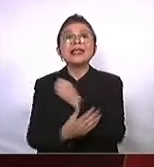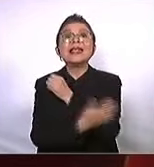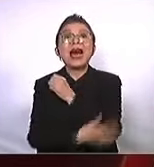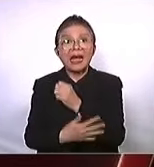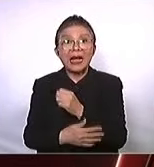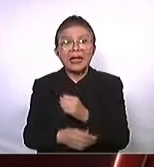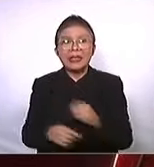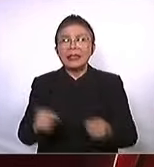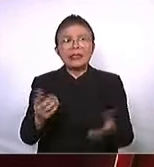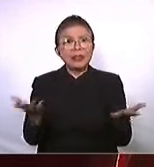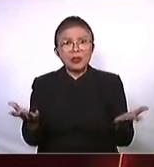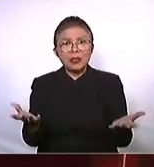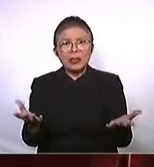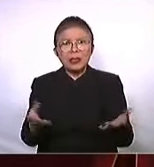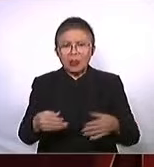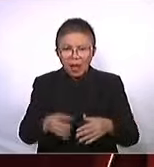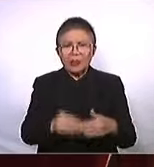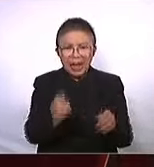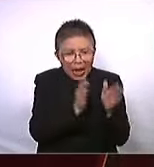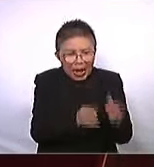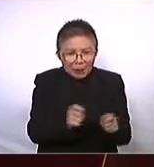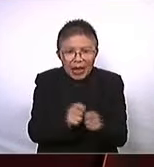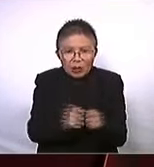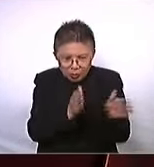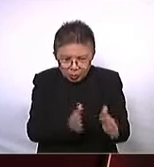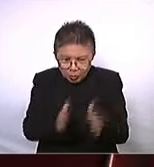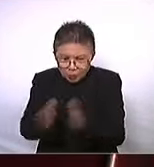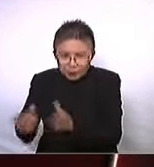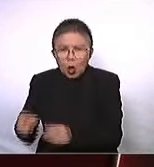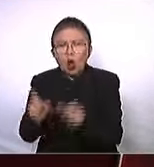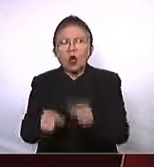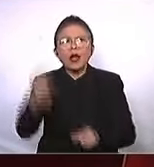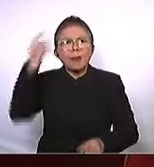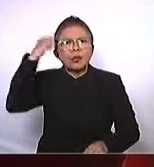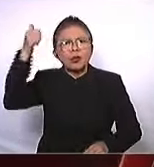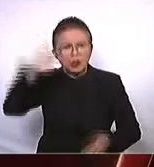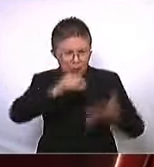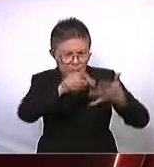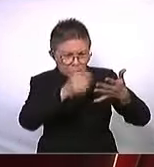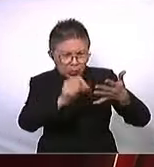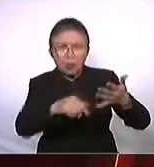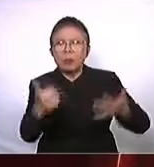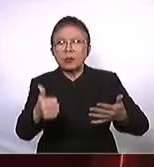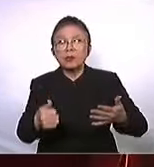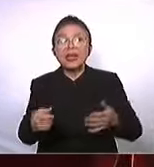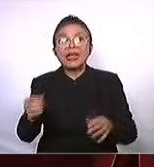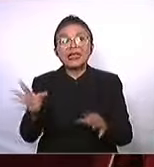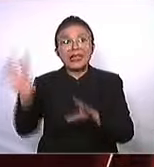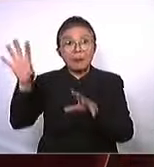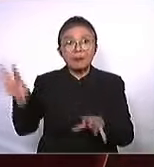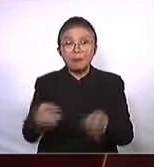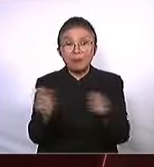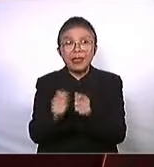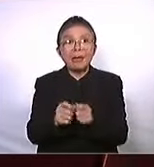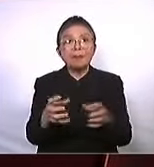nanti diplomasi ini diatur kembalilah rekrutmennya itu. Betul-betul orang yang memenuhi syarat. Nah, soal hilirisasi itu sudah masuk